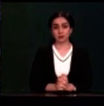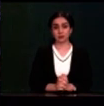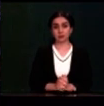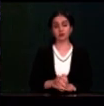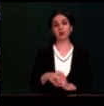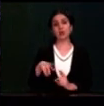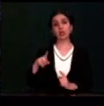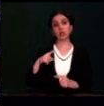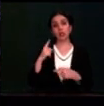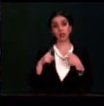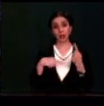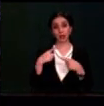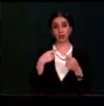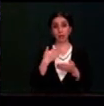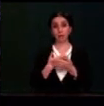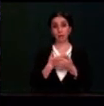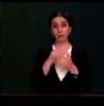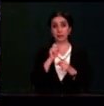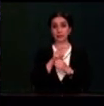Keyingi masala.